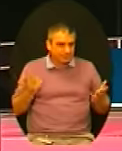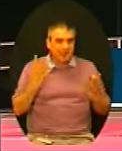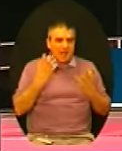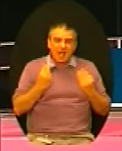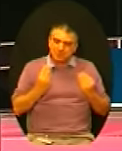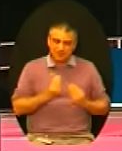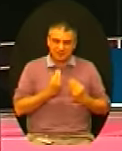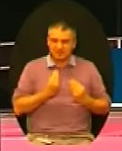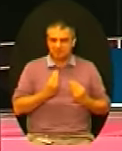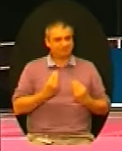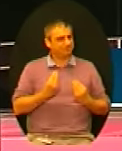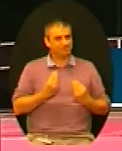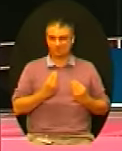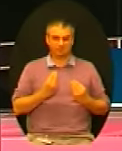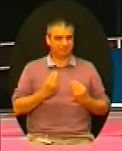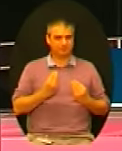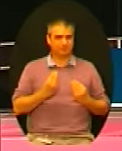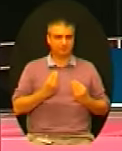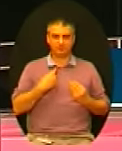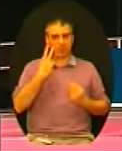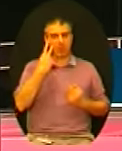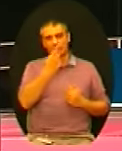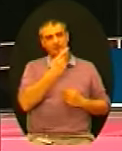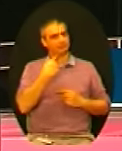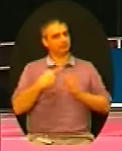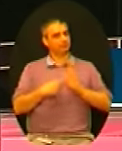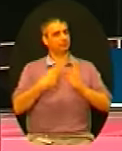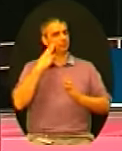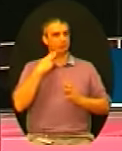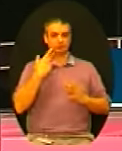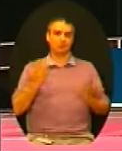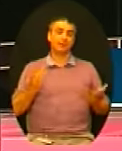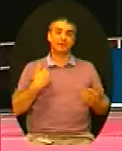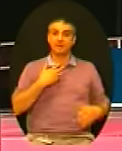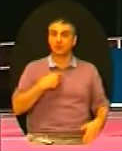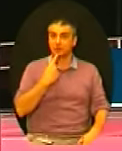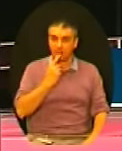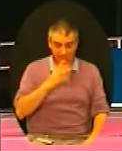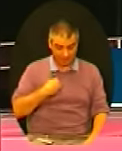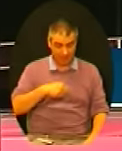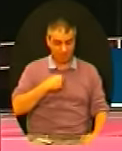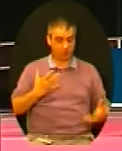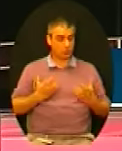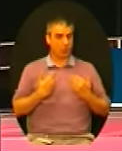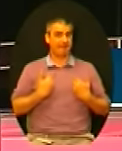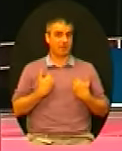הרבה דברים, לא קראתי בושה בדברים האלה. ואני רוצה לומר שגם אנחנו כחברה,